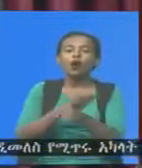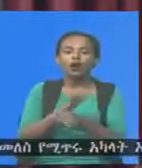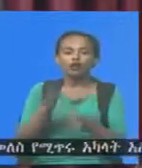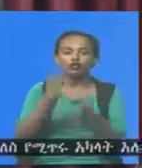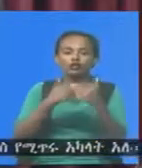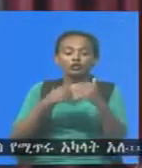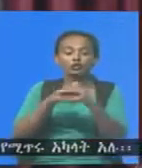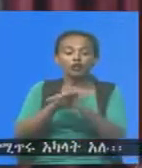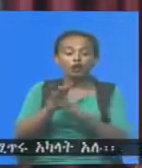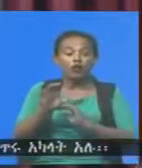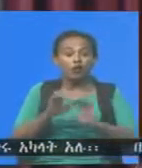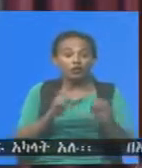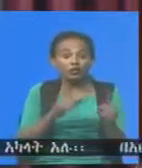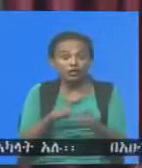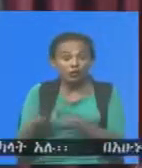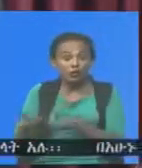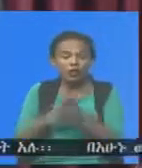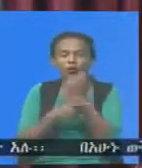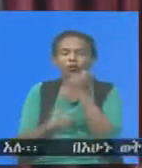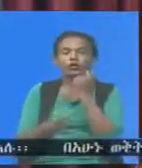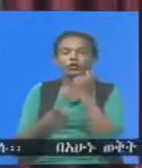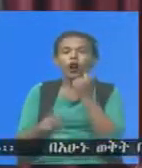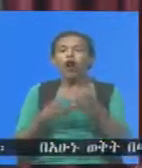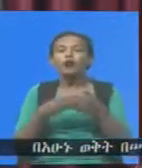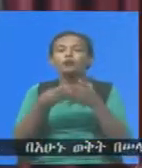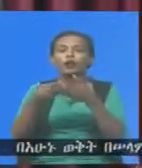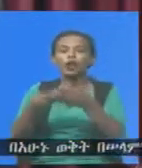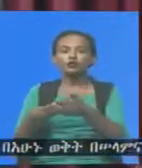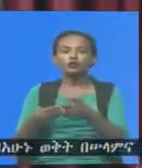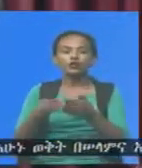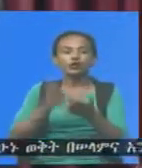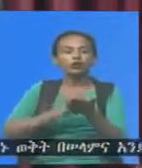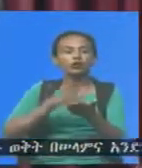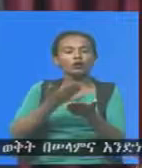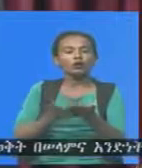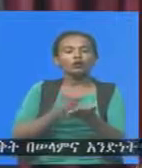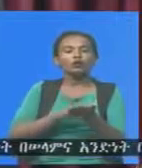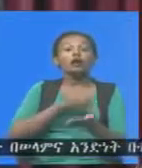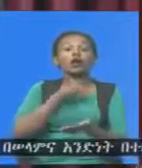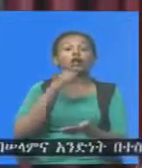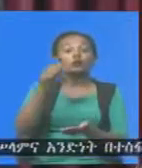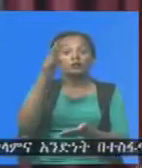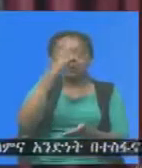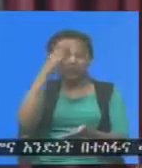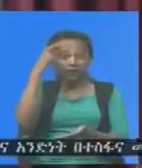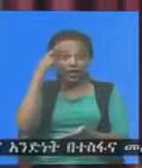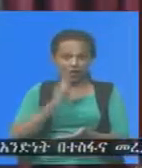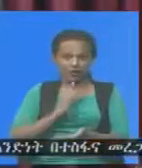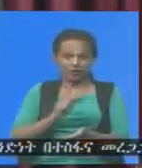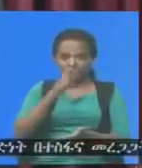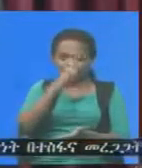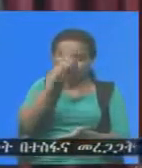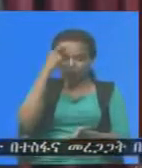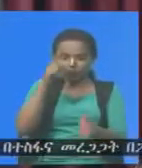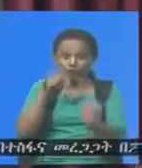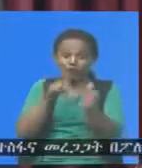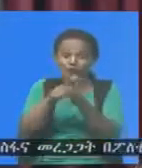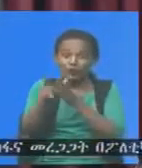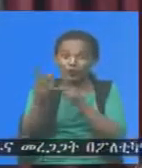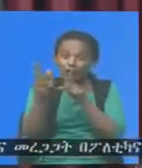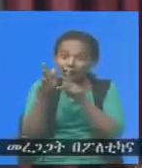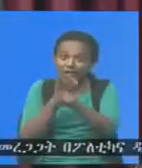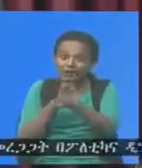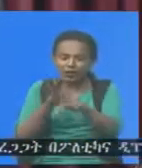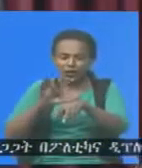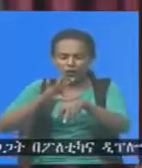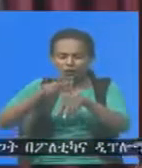እንድንገባ ማድረግ ደግሞ የፖለቲካ አመራሮች ያለ መብሰል ነው። ምክንያቱም በመገዳደል በመቆሳሰል